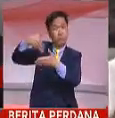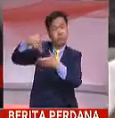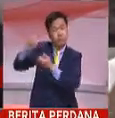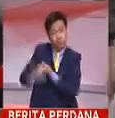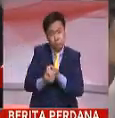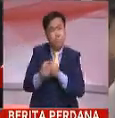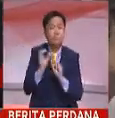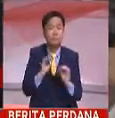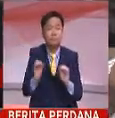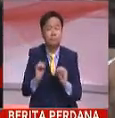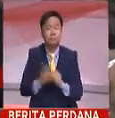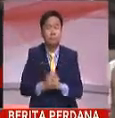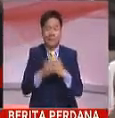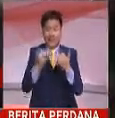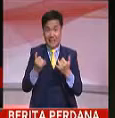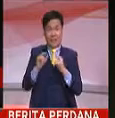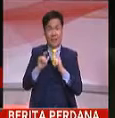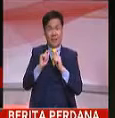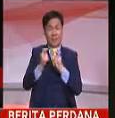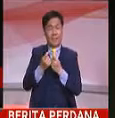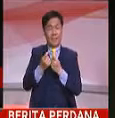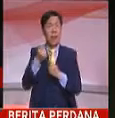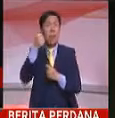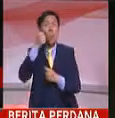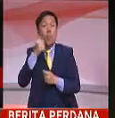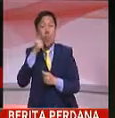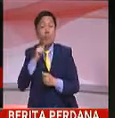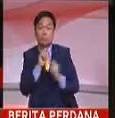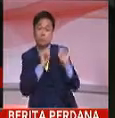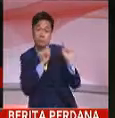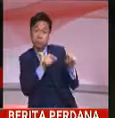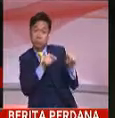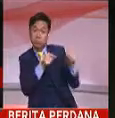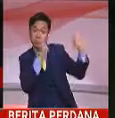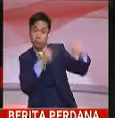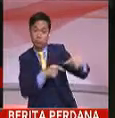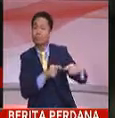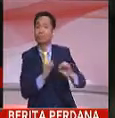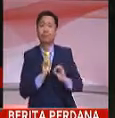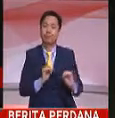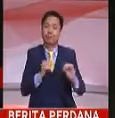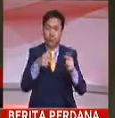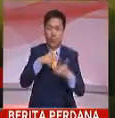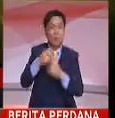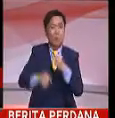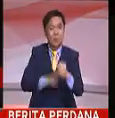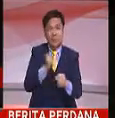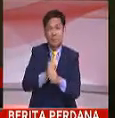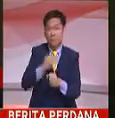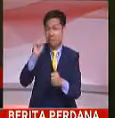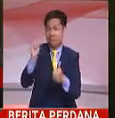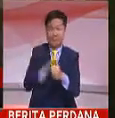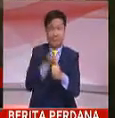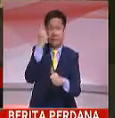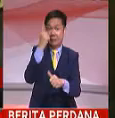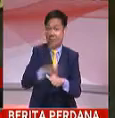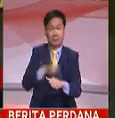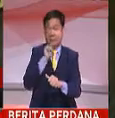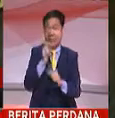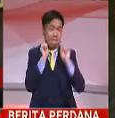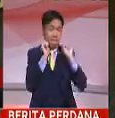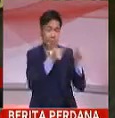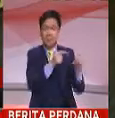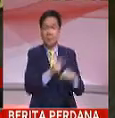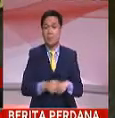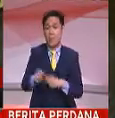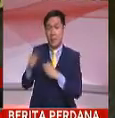tidak menentu itu juga memaksa pasukan wanitanya tidak dihantar beraksi ke pentas tertinggi musim ini buat pertama kali. Fikri yang ditemui